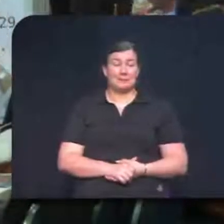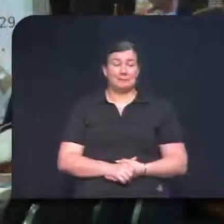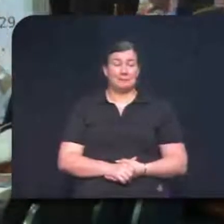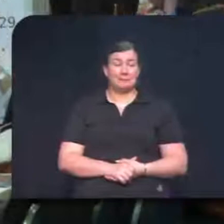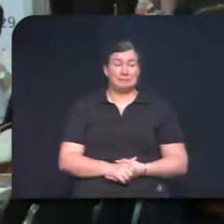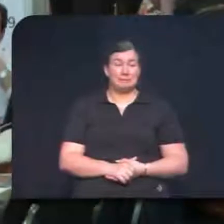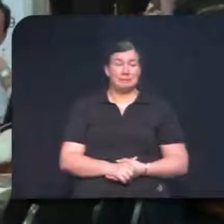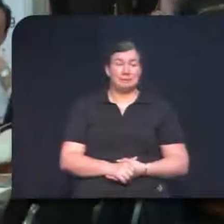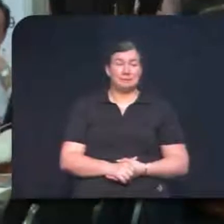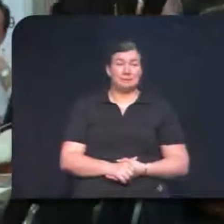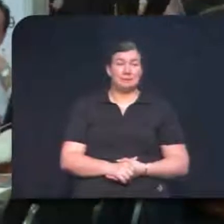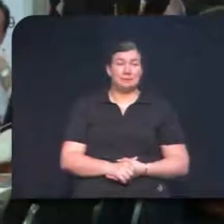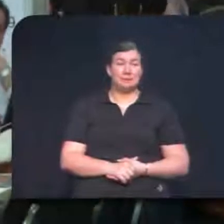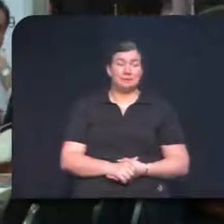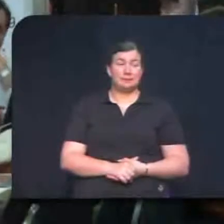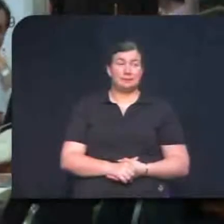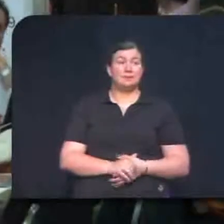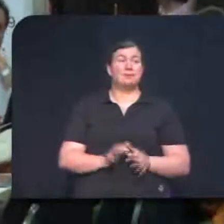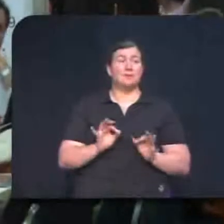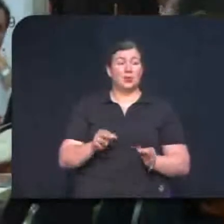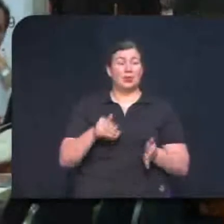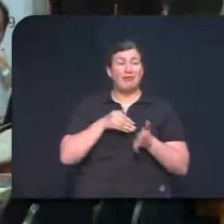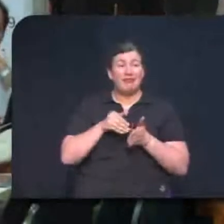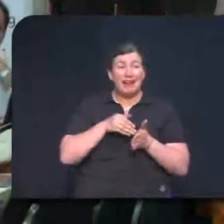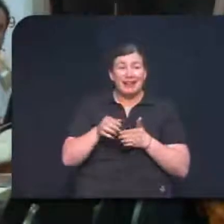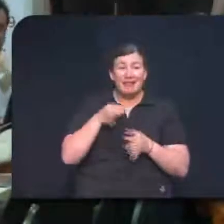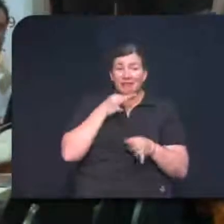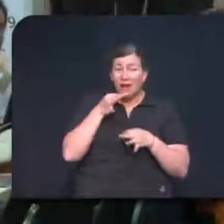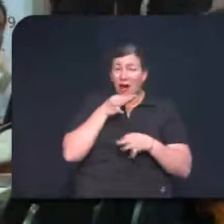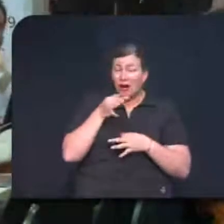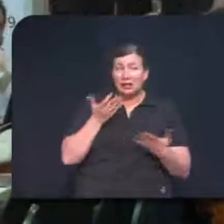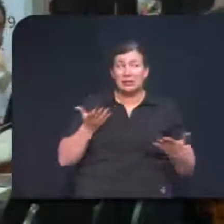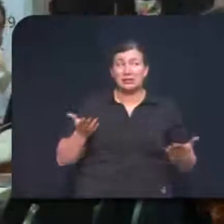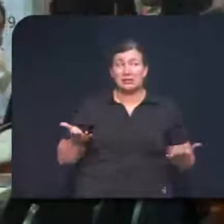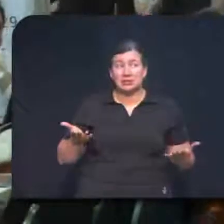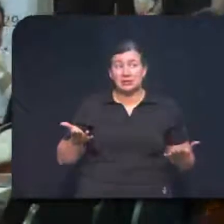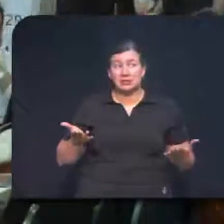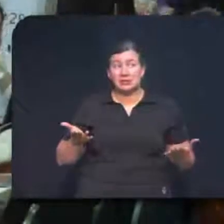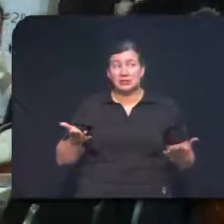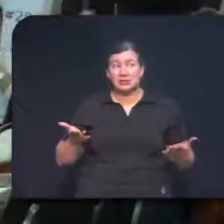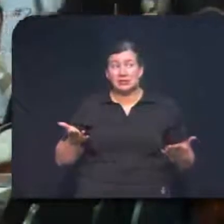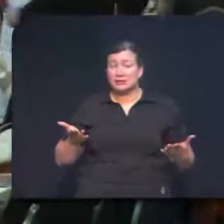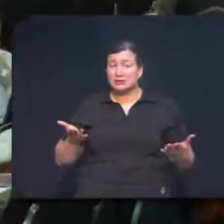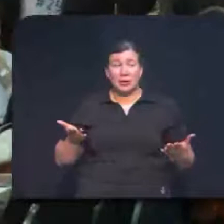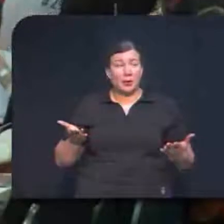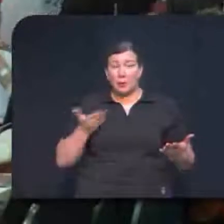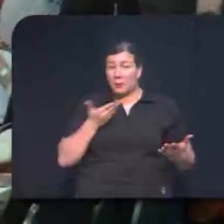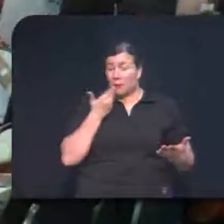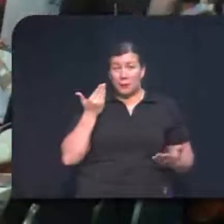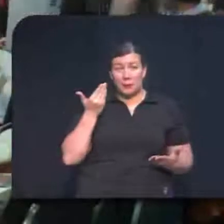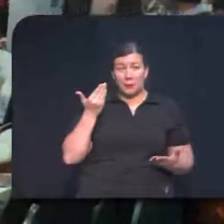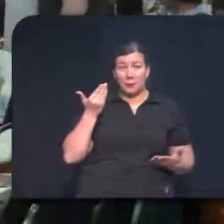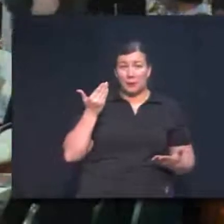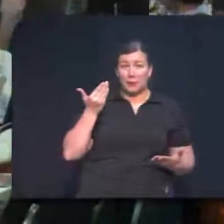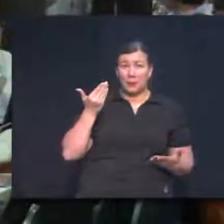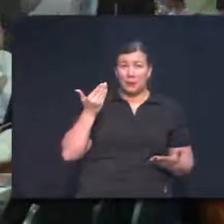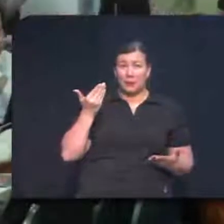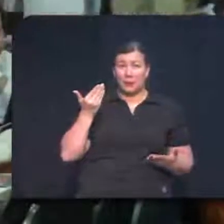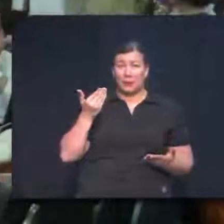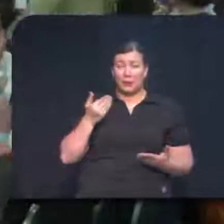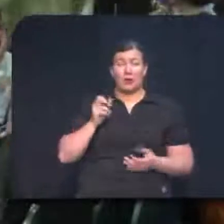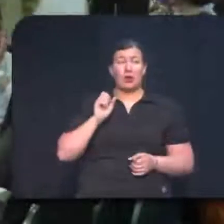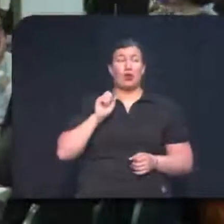gut weitere Fragen und das ganze abgeschlossen nicht der Fall also